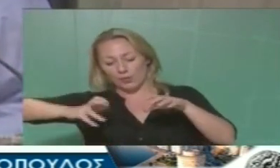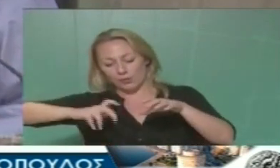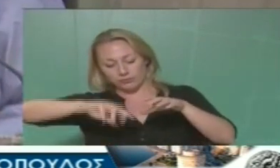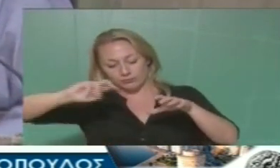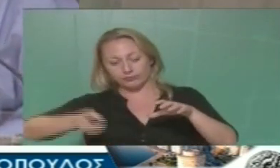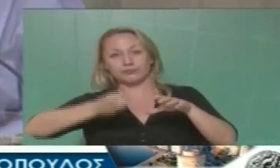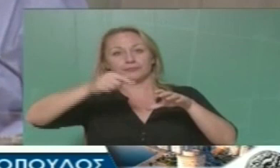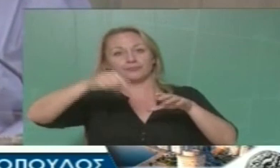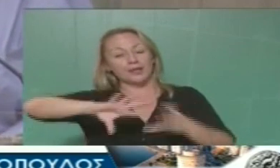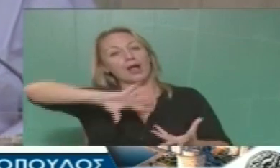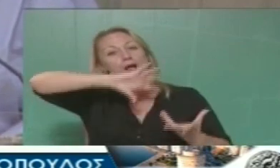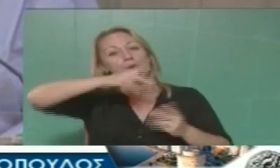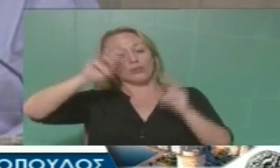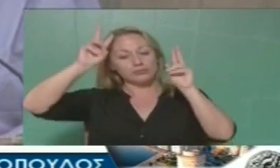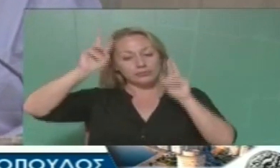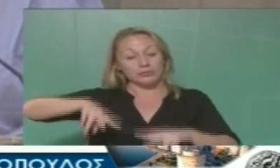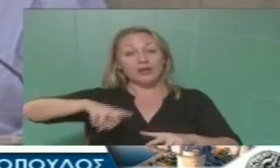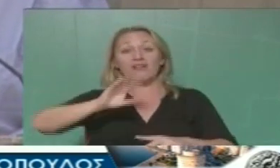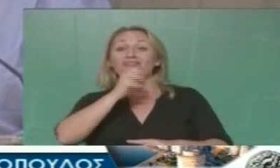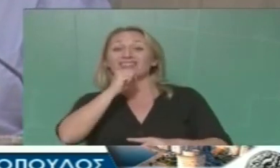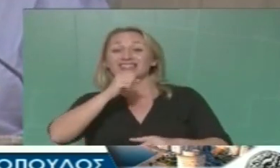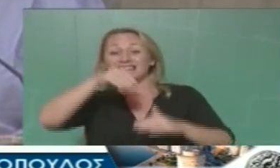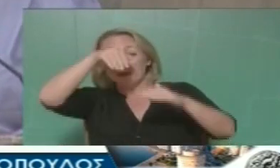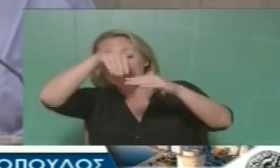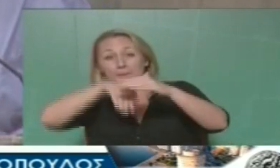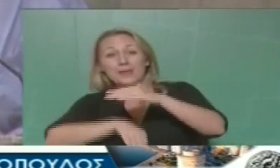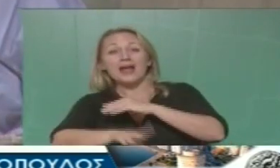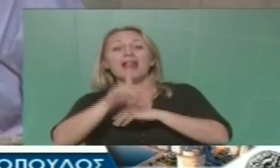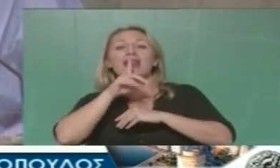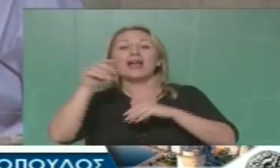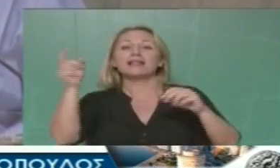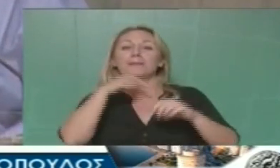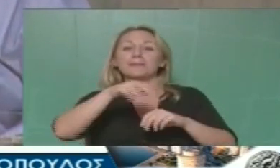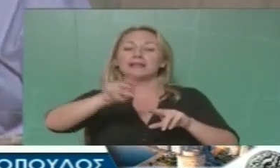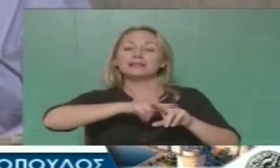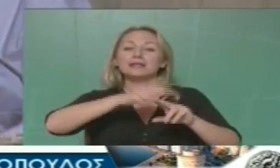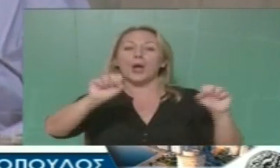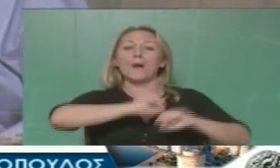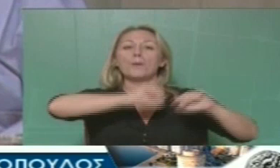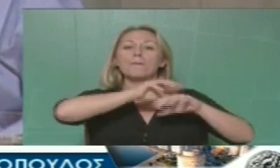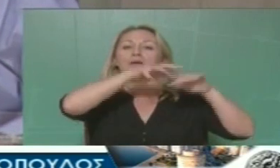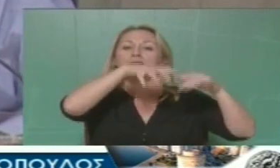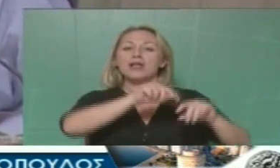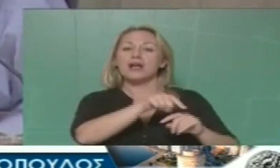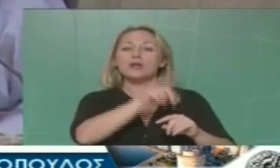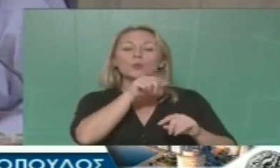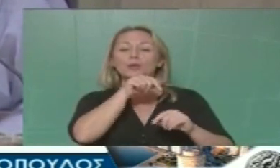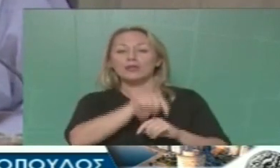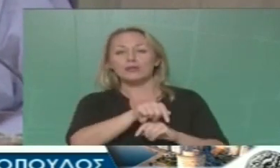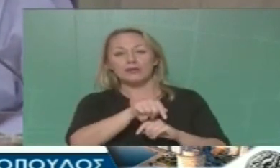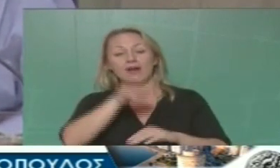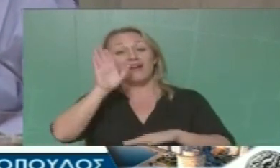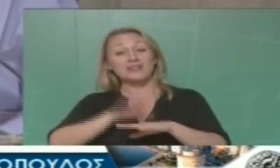μνημείο παγκόσμιας απήχησης, τη Βυζαντινή υπόγεια Πομπία, όπως λένε κάποιοι. Ευθύνονται αυτοί που χάραξαν το έργο και για τα συγκεκριμένα